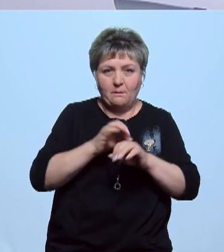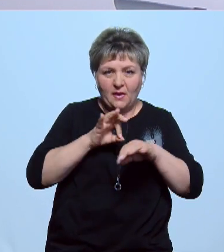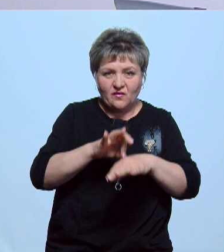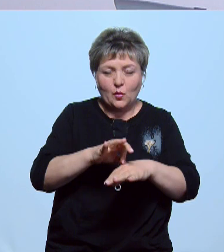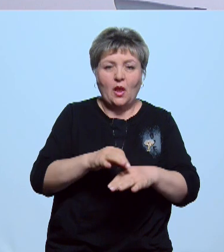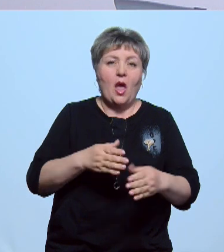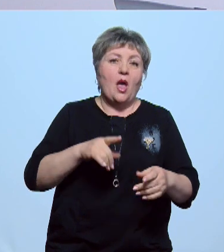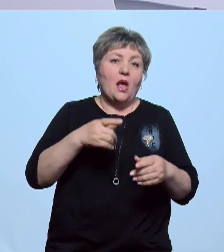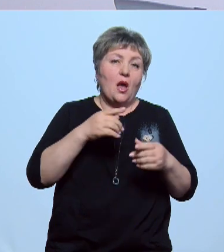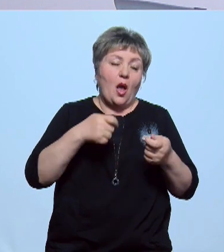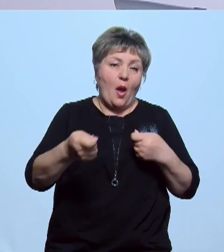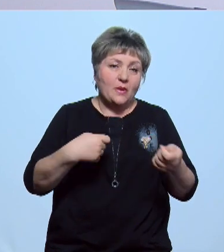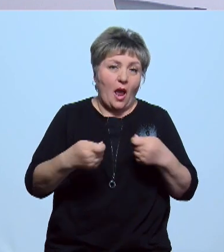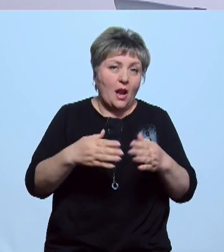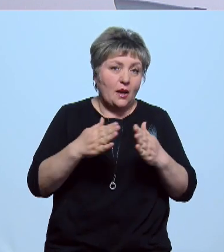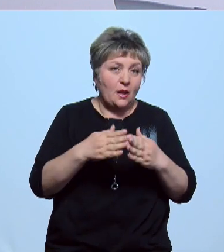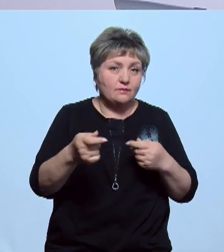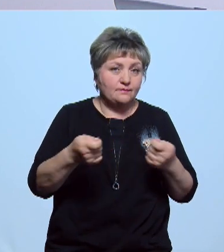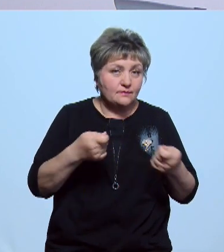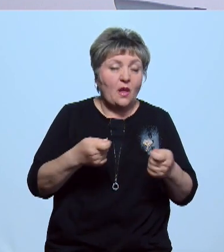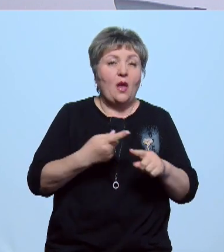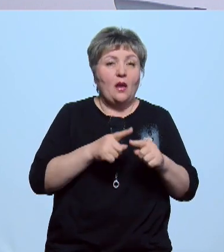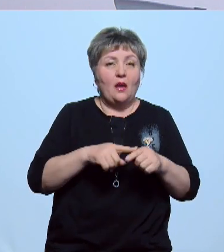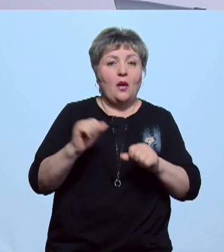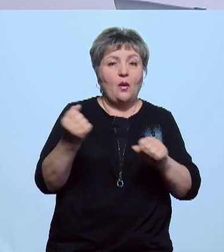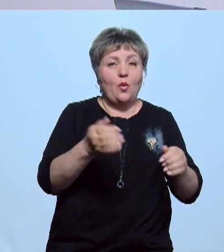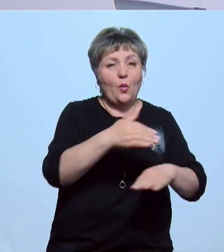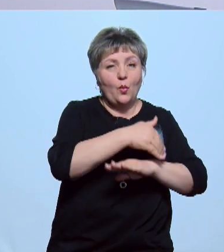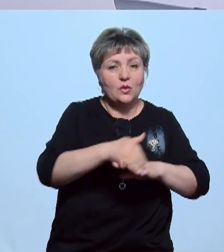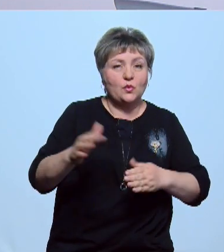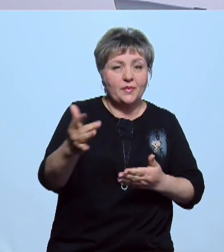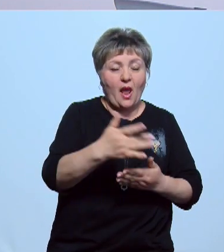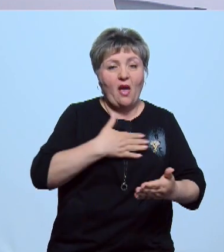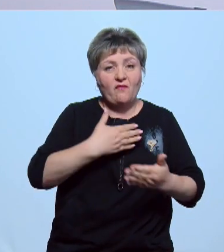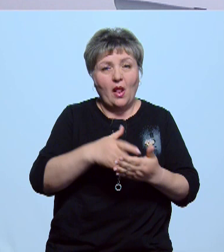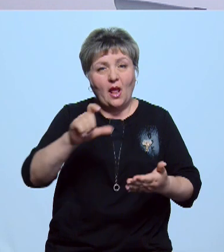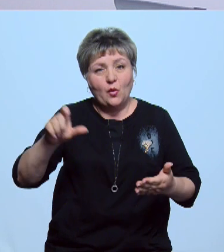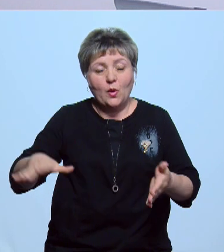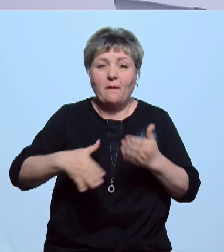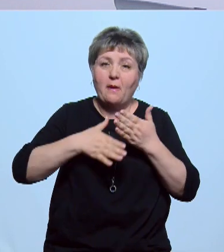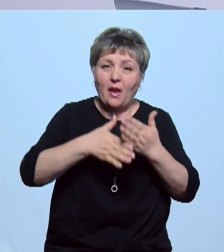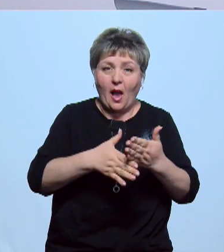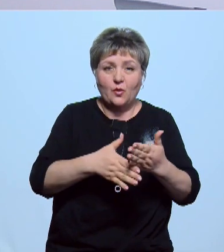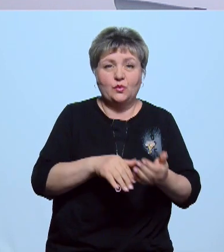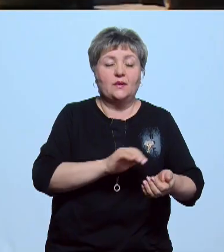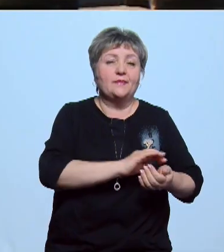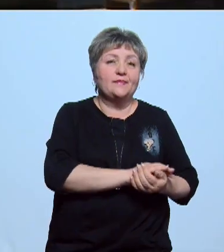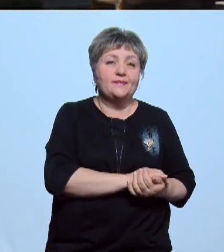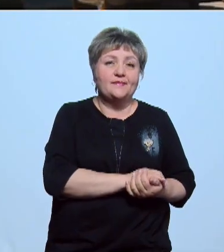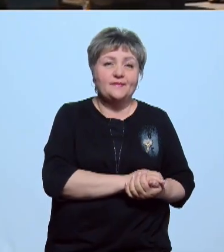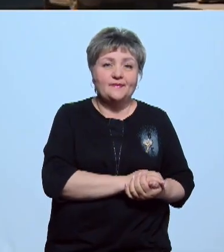коммунальные службы уже приводят в порядок после зимы городские улицы. Помогают и волонтеры. Наталья Байгозина расскажет.